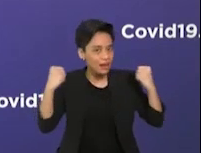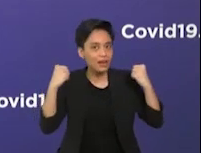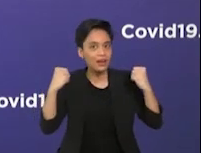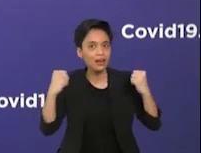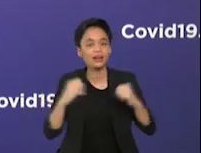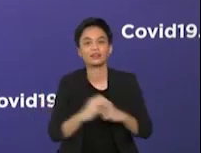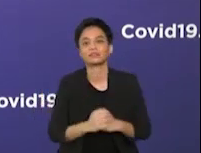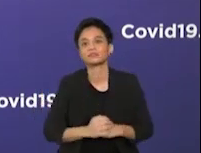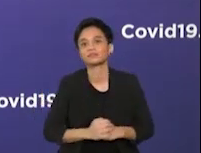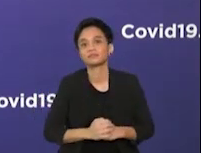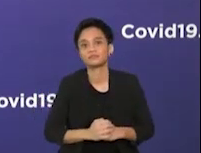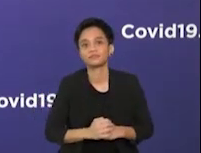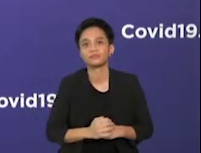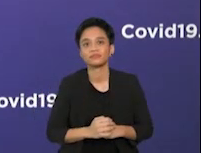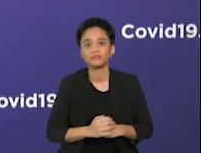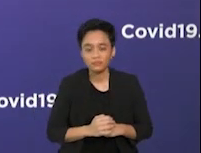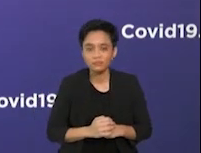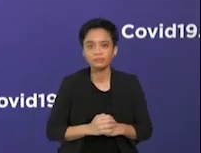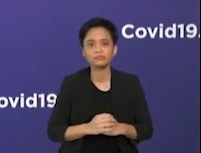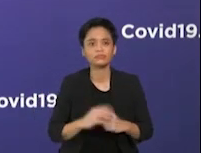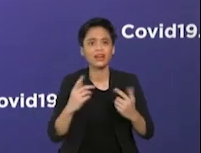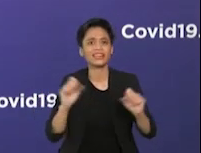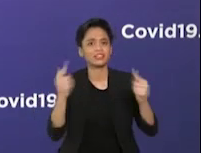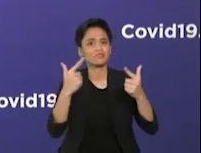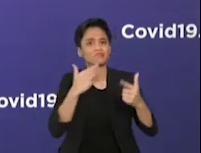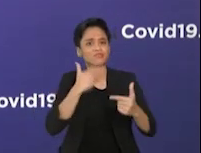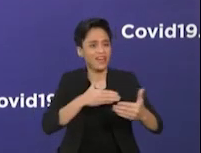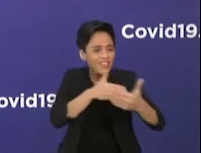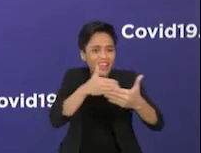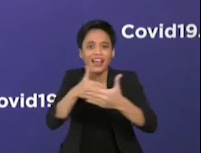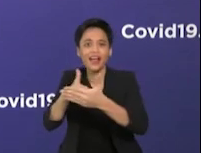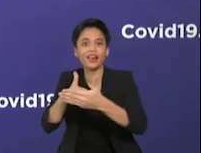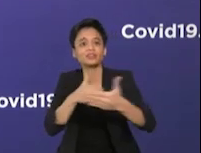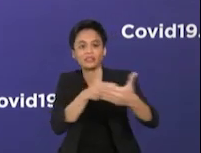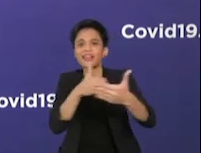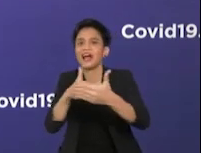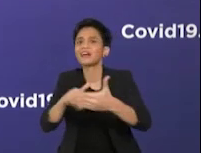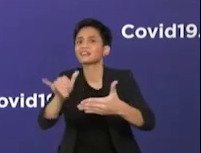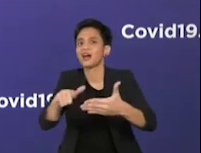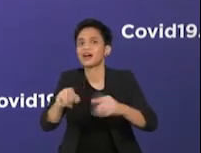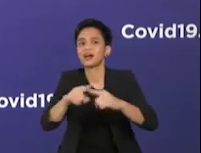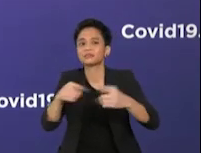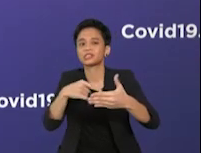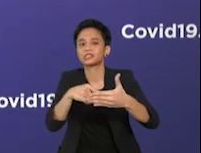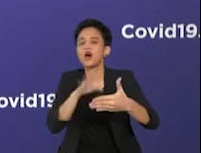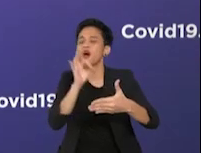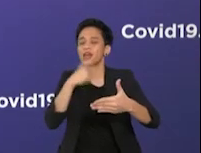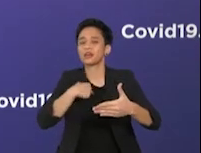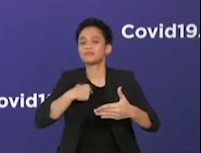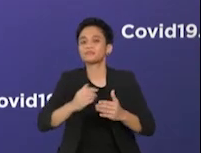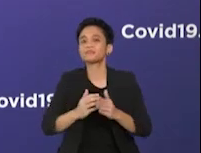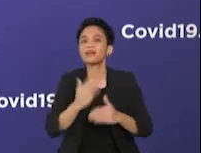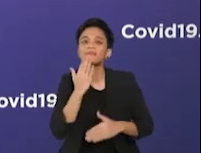tantangan hidup yang kemudian kita lawan kita Jawab dengan kebiasaan untuk mencuci